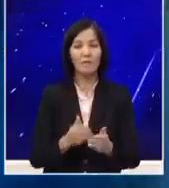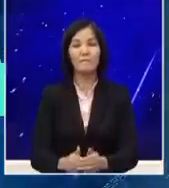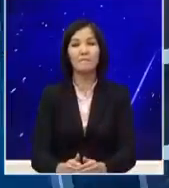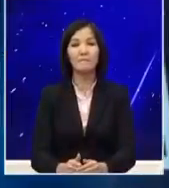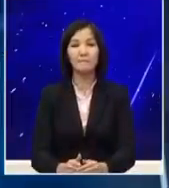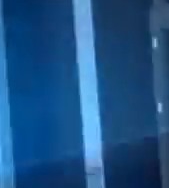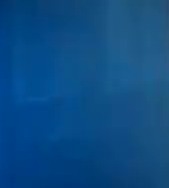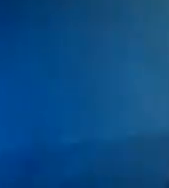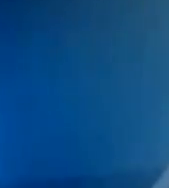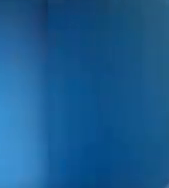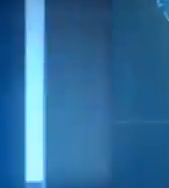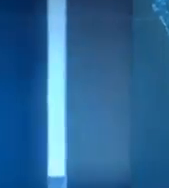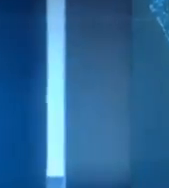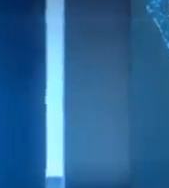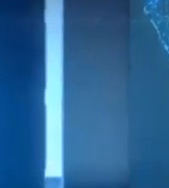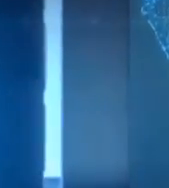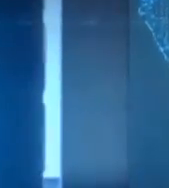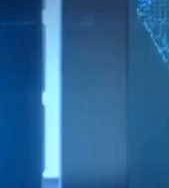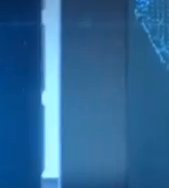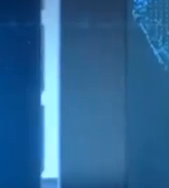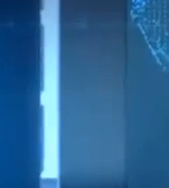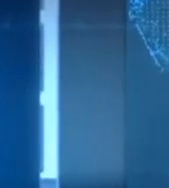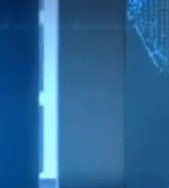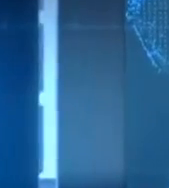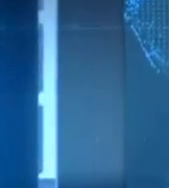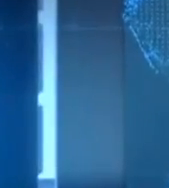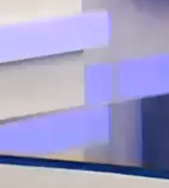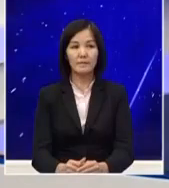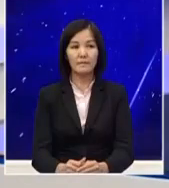Берікқызы, Айдос Қалиев, Жетісу телеарнасы.